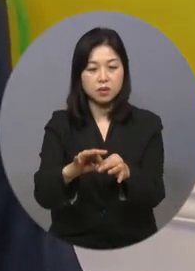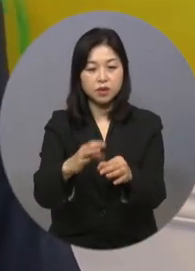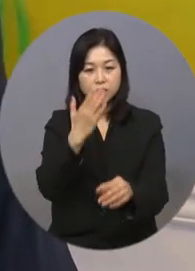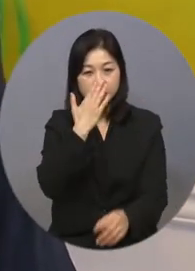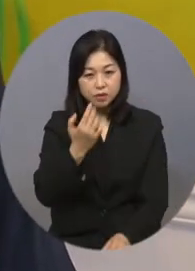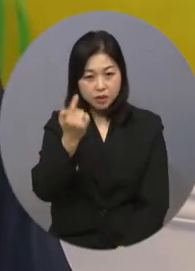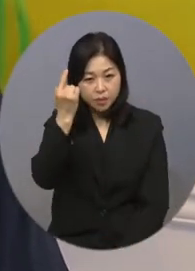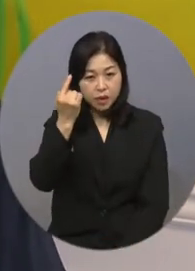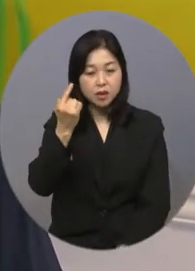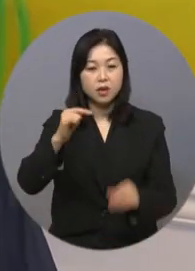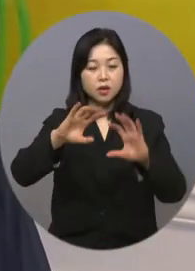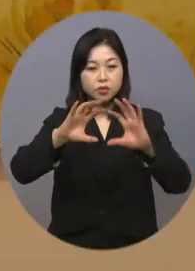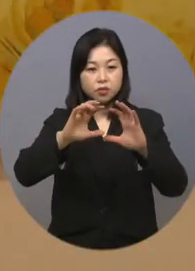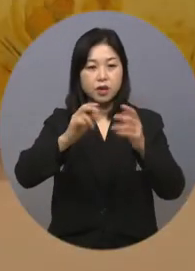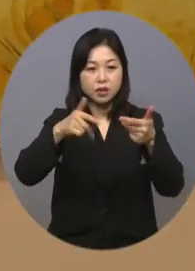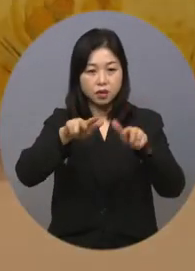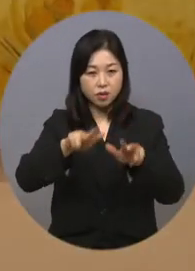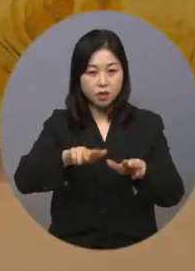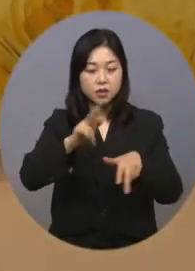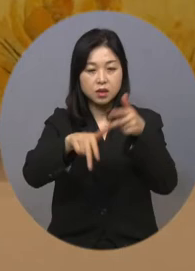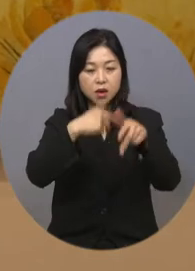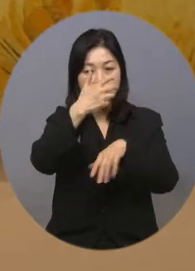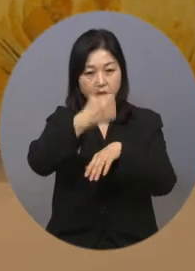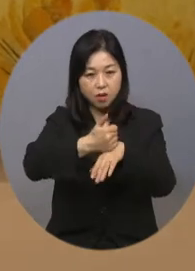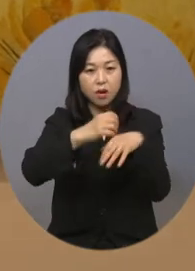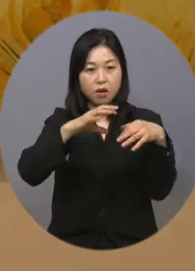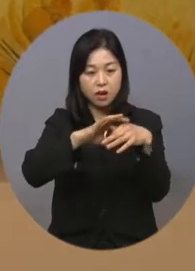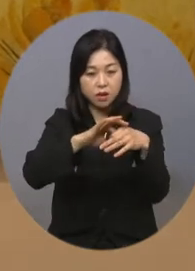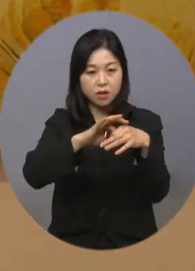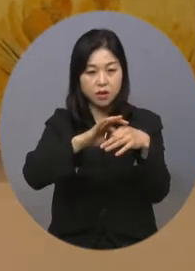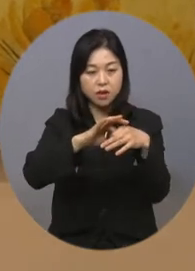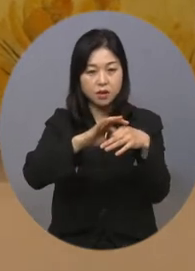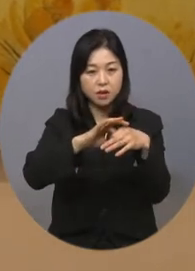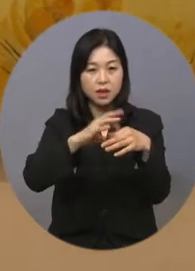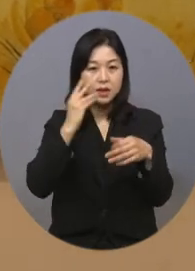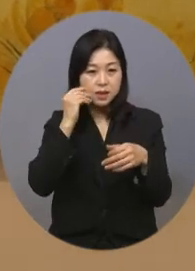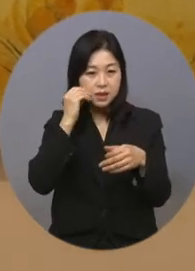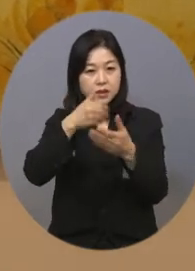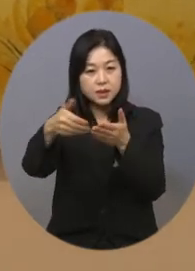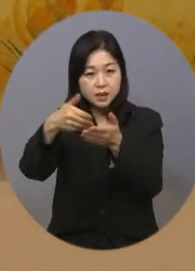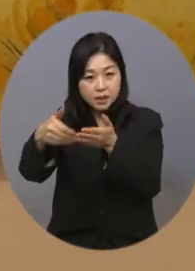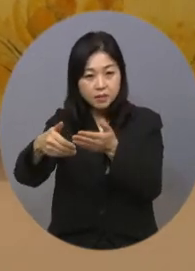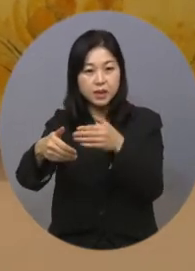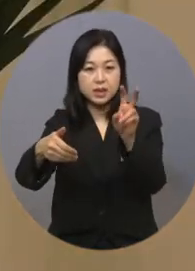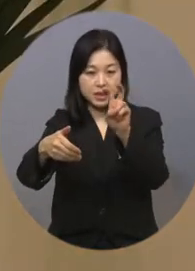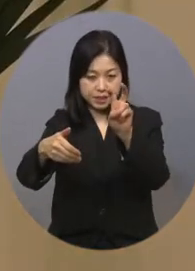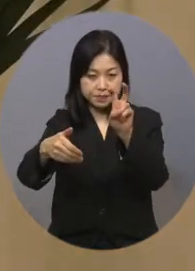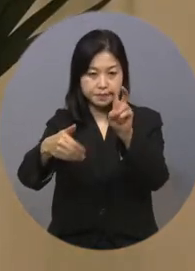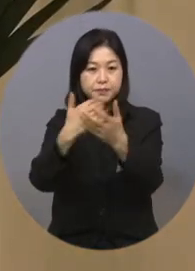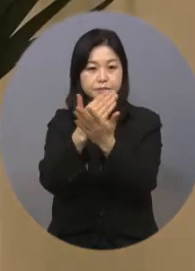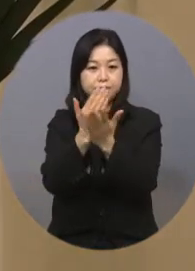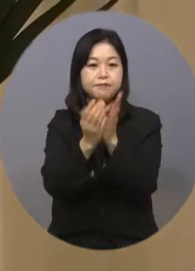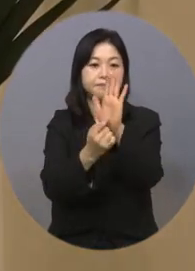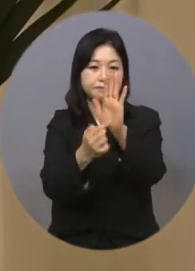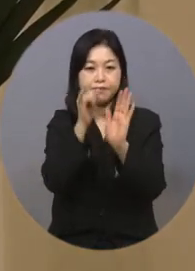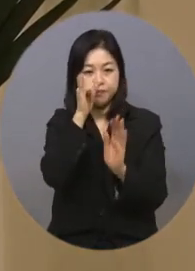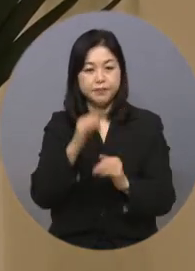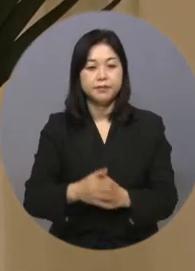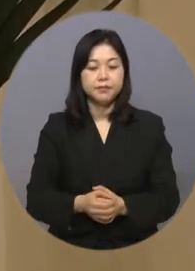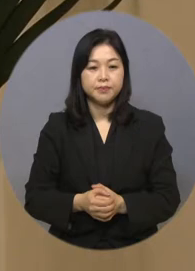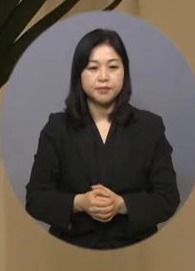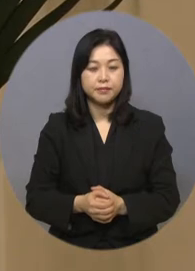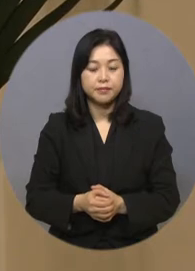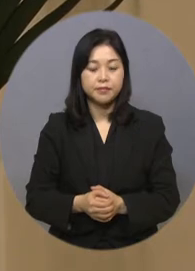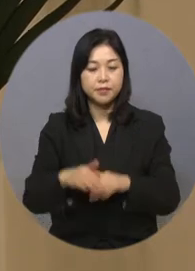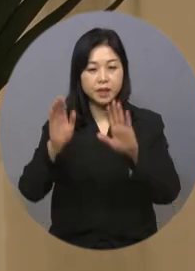국가정원 프로젝트 결과물에 대한 유화작품 총 20여 점이 선을 보이고 있습니다. 오는